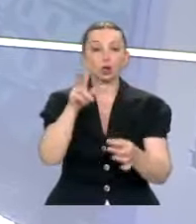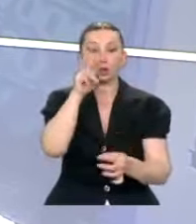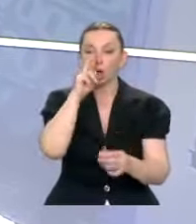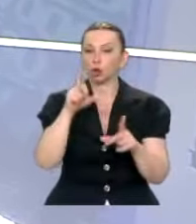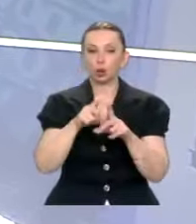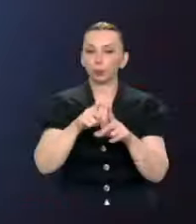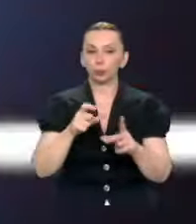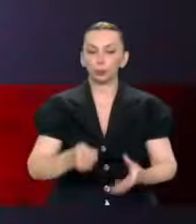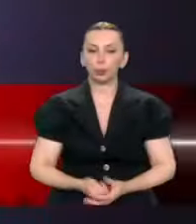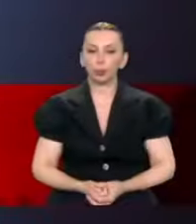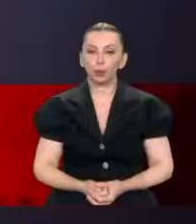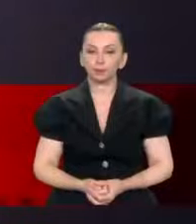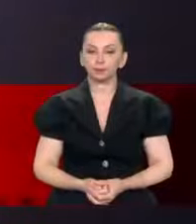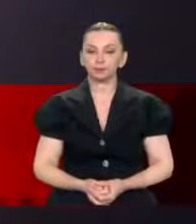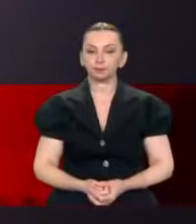durum.